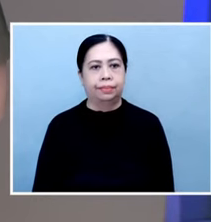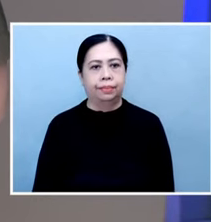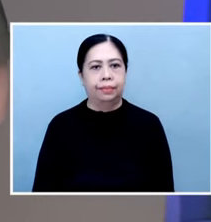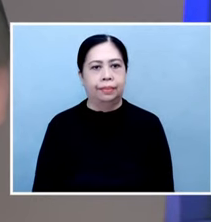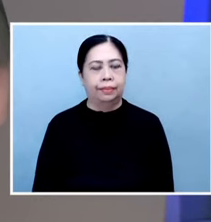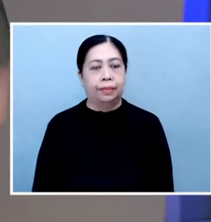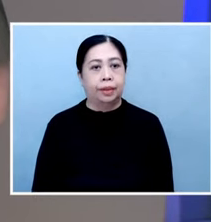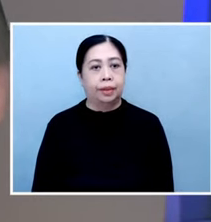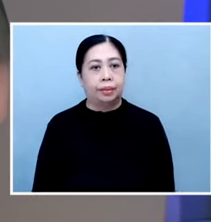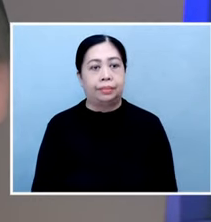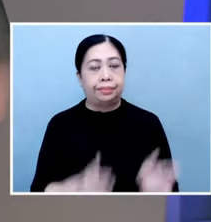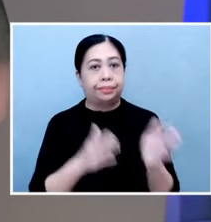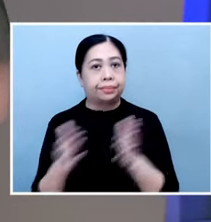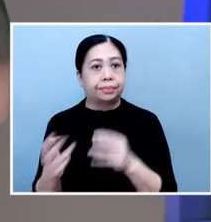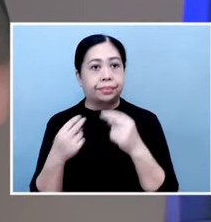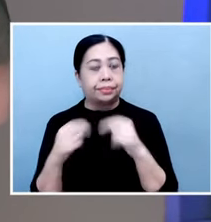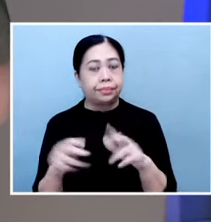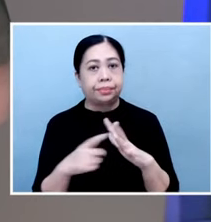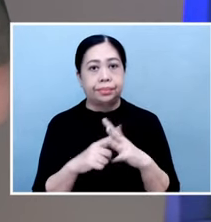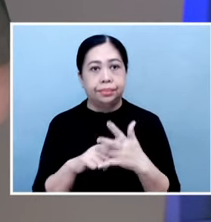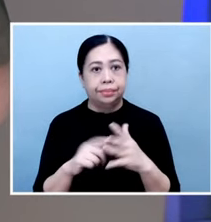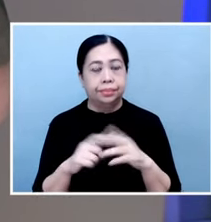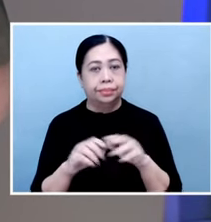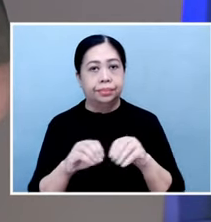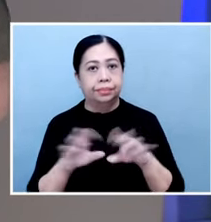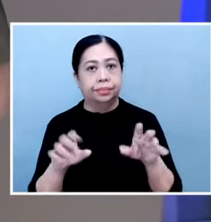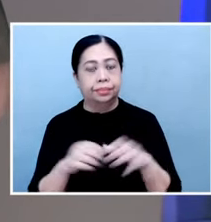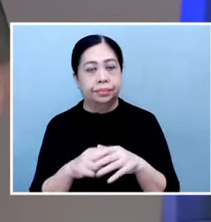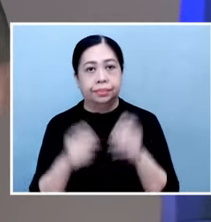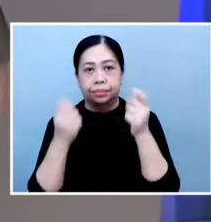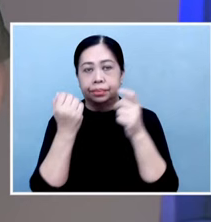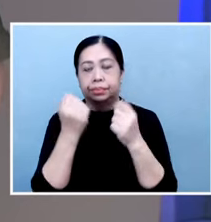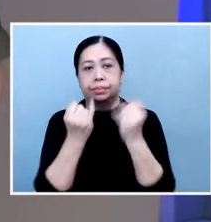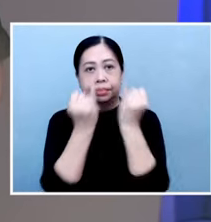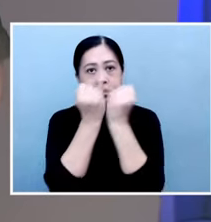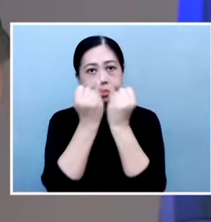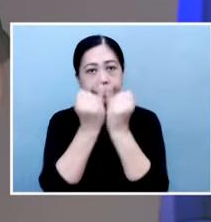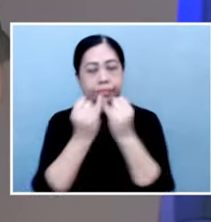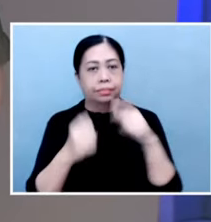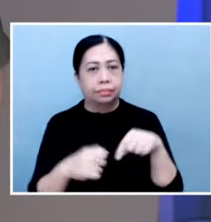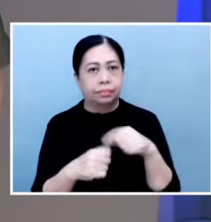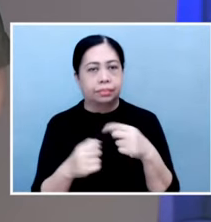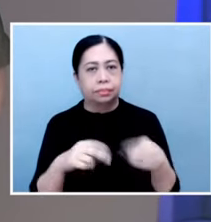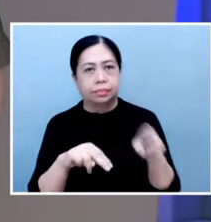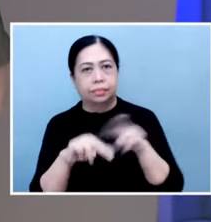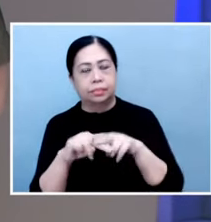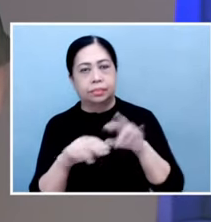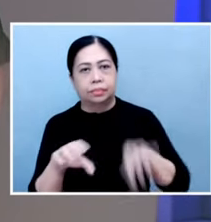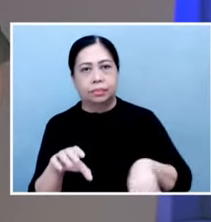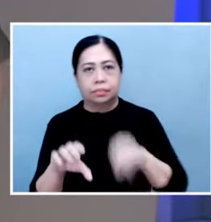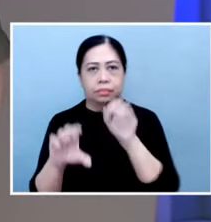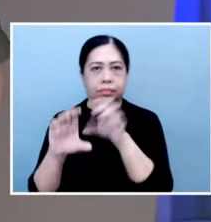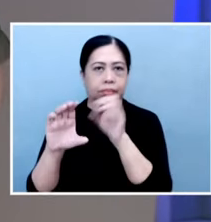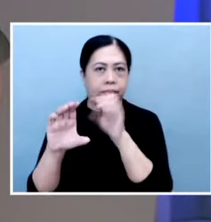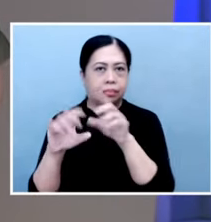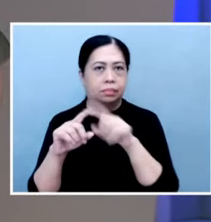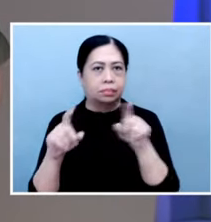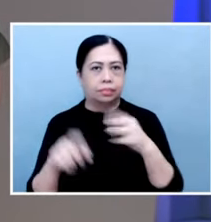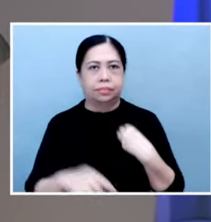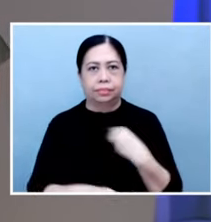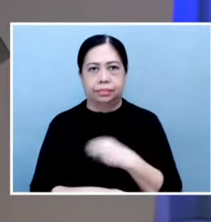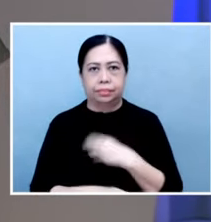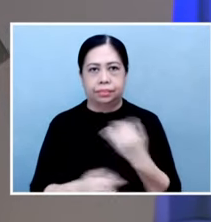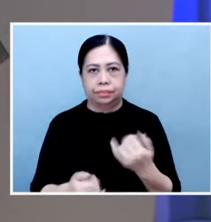Sa ibang balita naman, sinimulan ng ipatupad ng PhilHealth ang huling bahagi ng dagdag kontribusyon ng mga miyembro